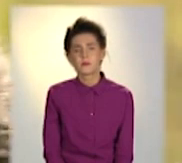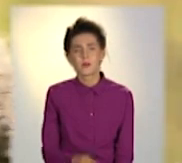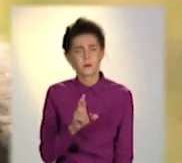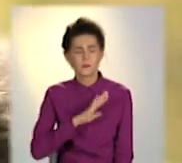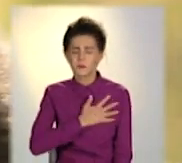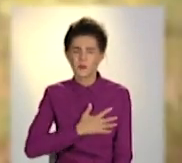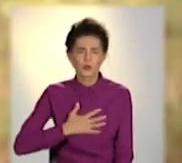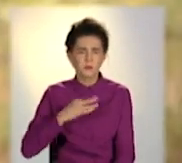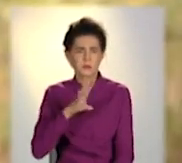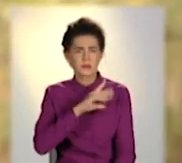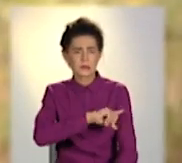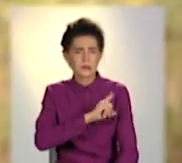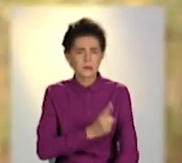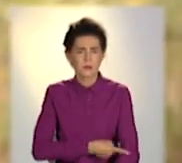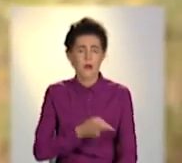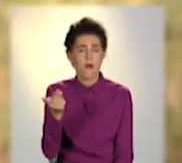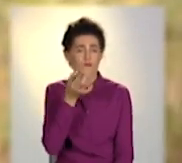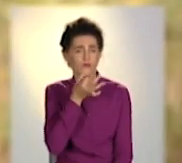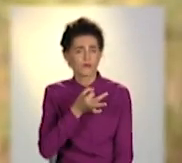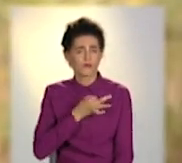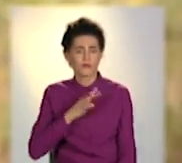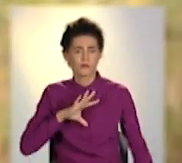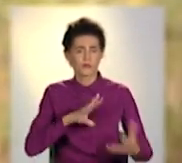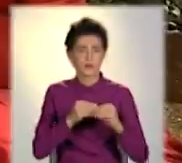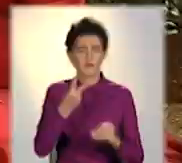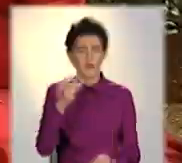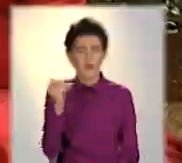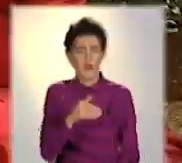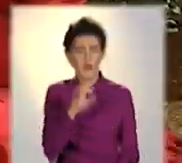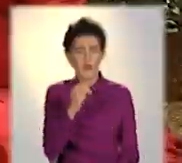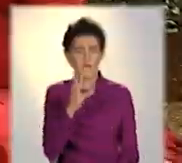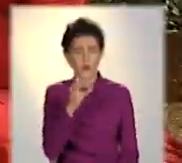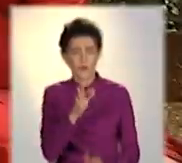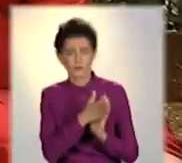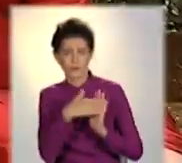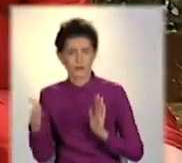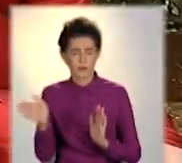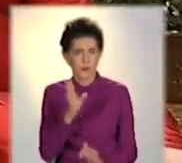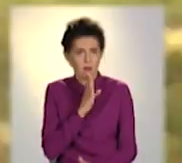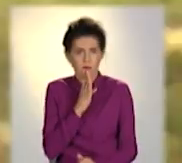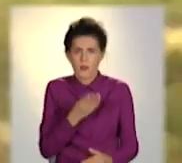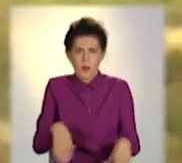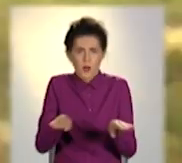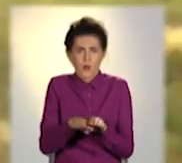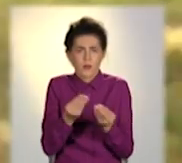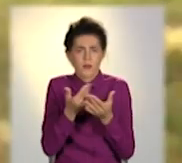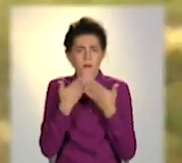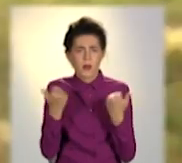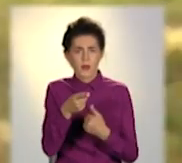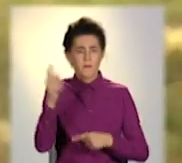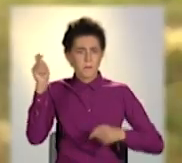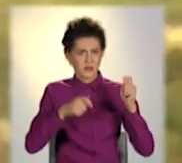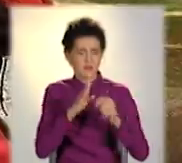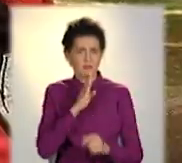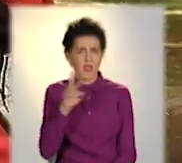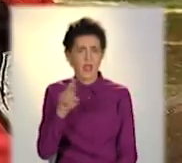Переживала дуже сильно. Нам озвучили суму від 2000 євро. Таких грошей у жінки немає. Тетяна – переселенка з Ясинуватої,